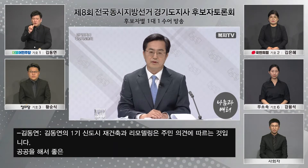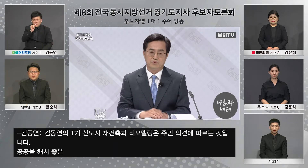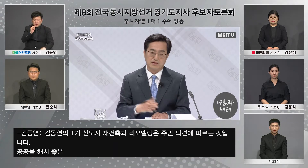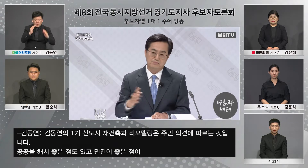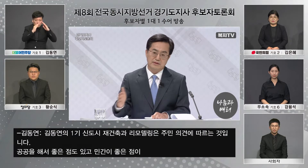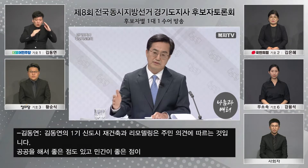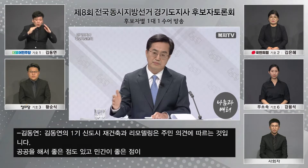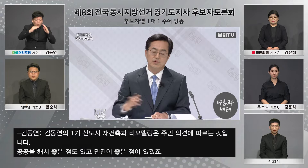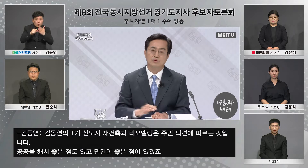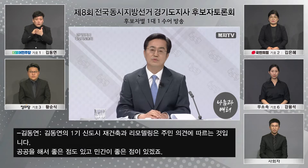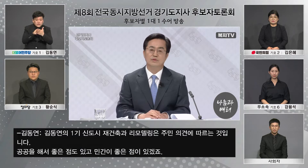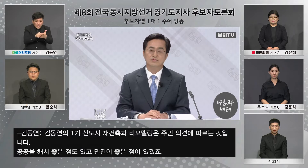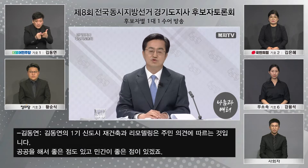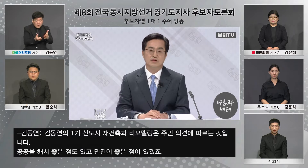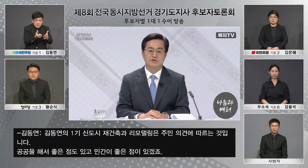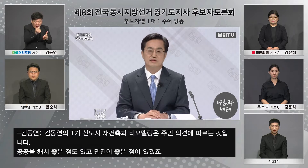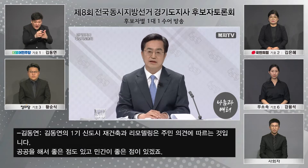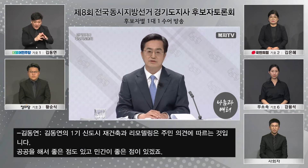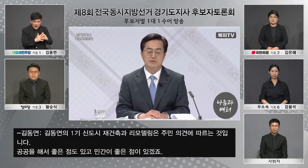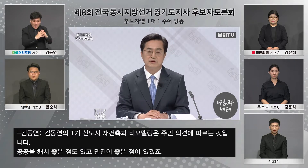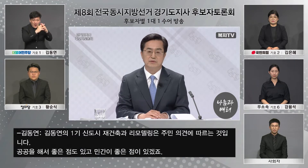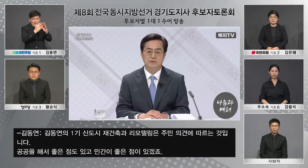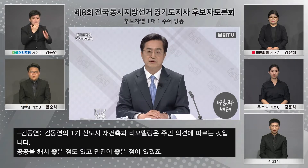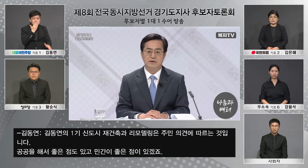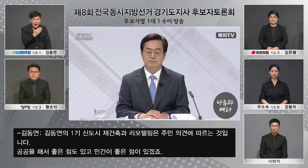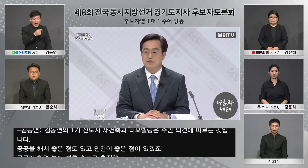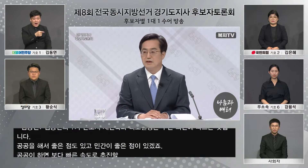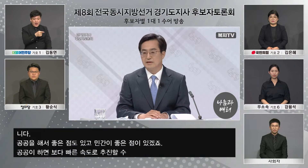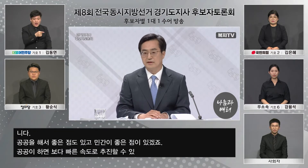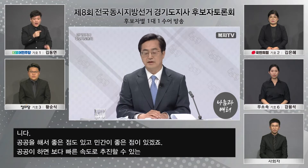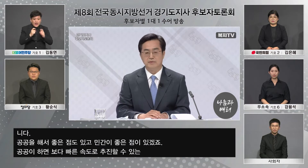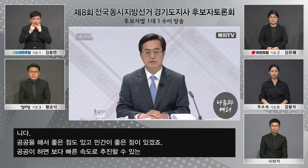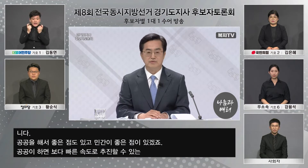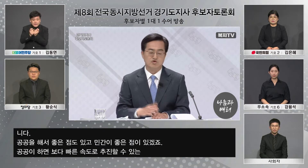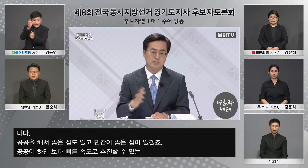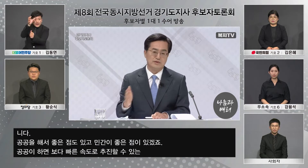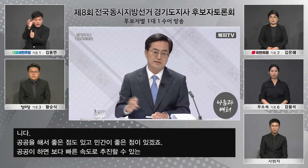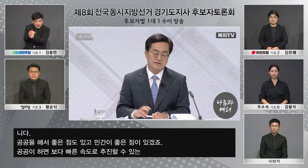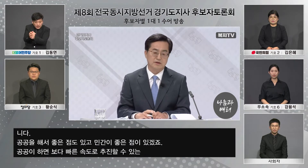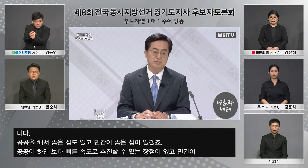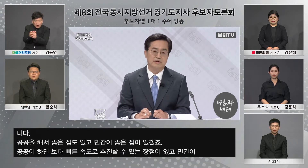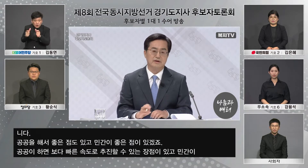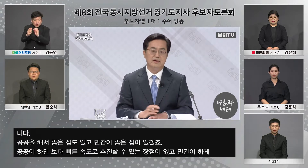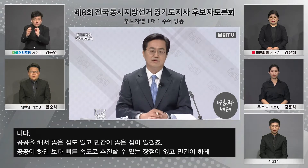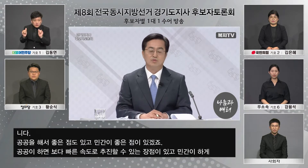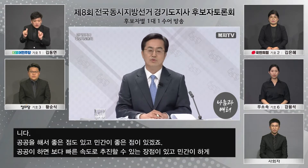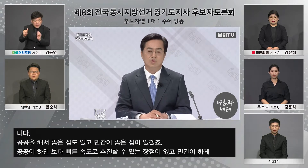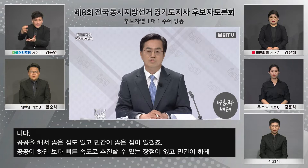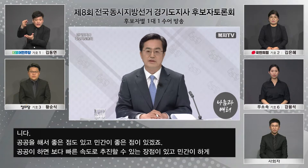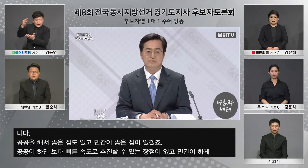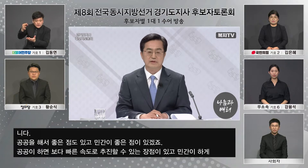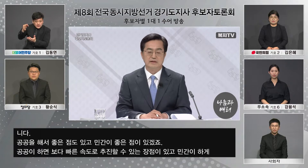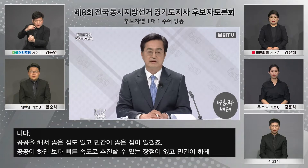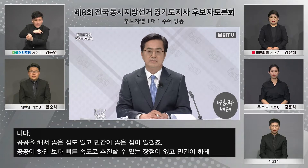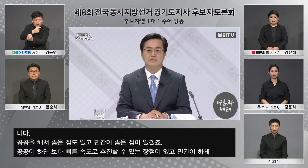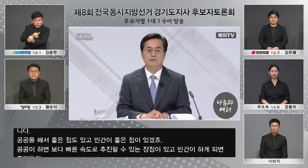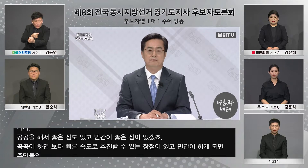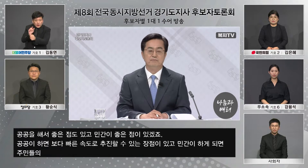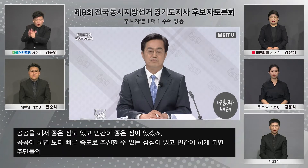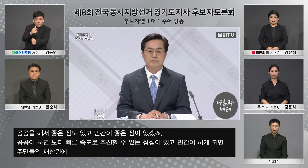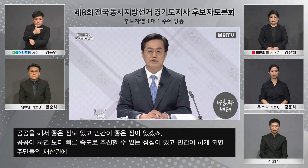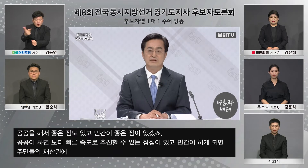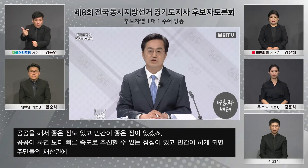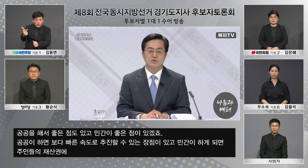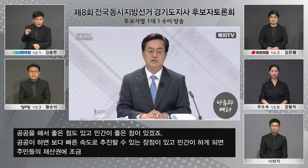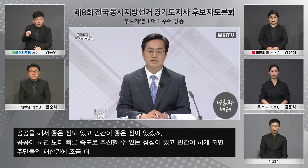하면은 보다 빠른 속도로 추진할 수 있는 장점이 있고 민간이 하게 되면은 주민들의 재산권에 좀 더 도움이 됩니다.